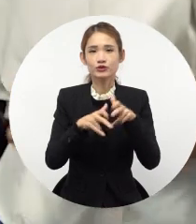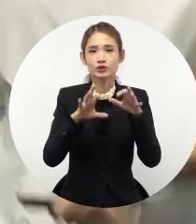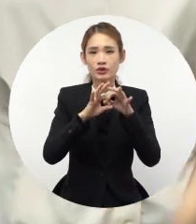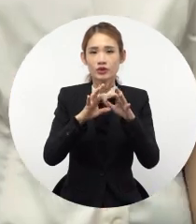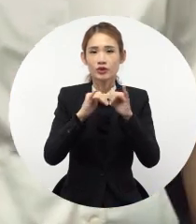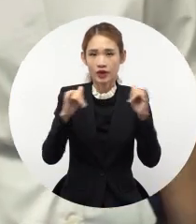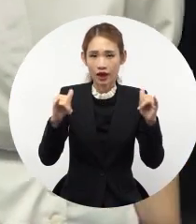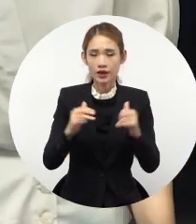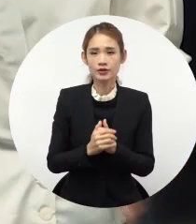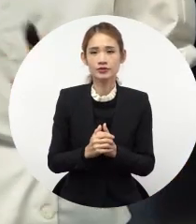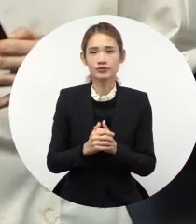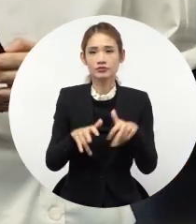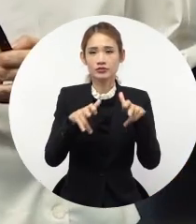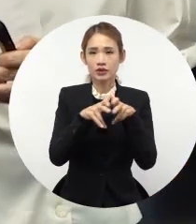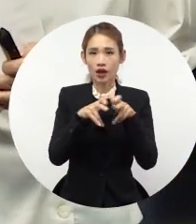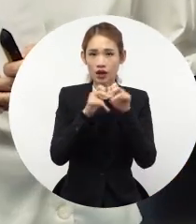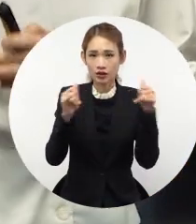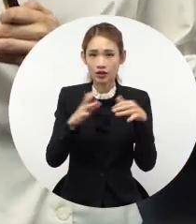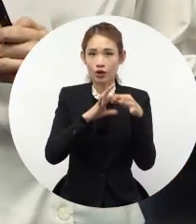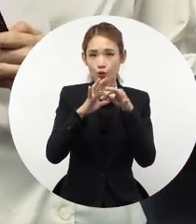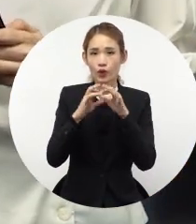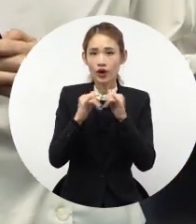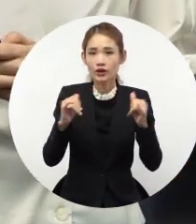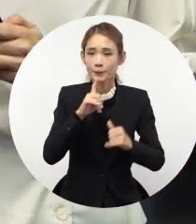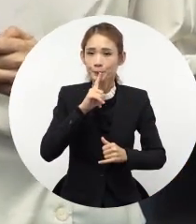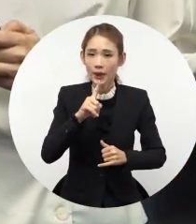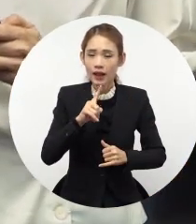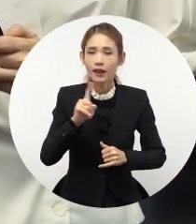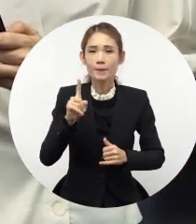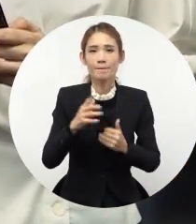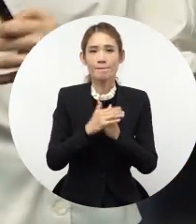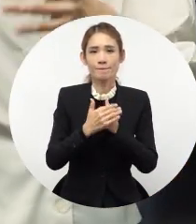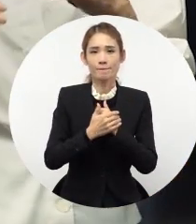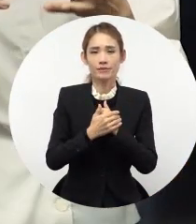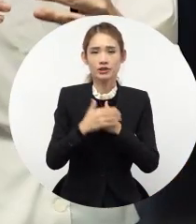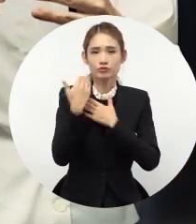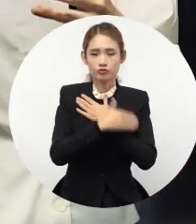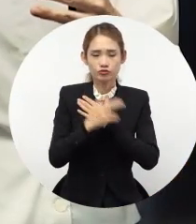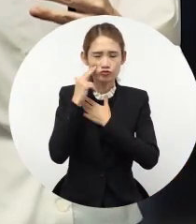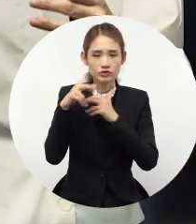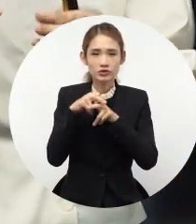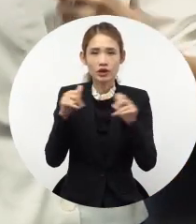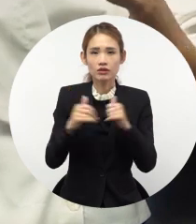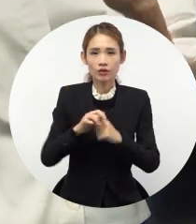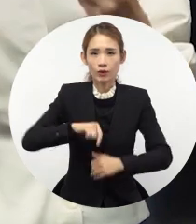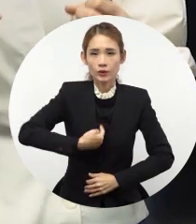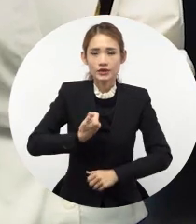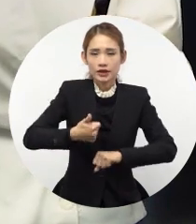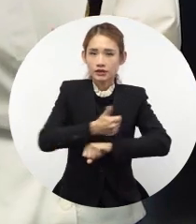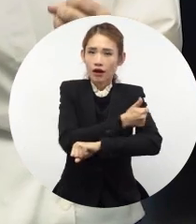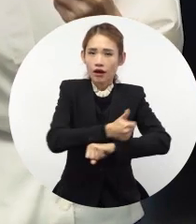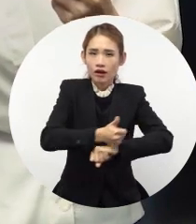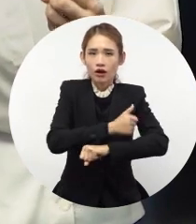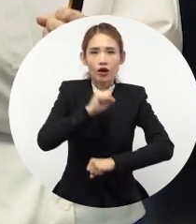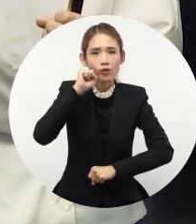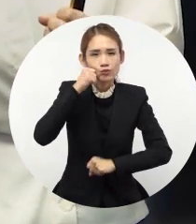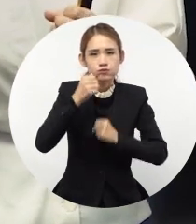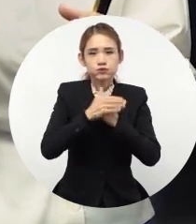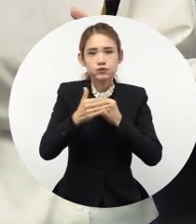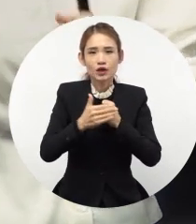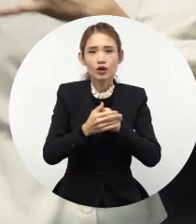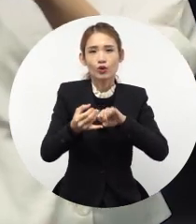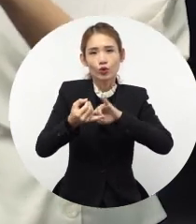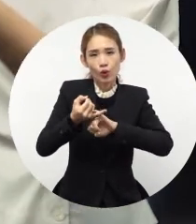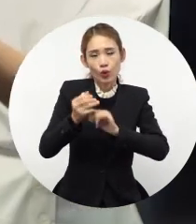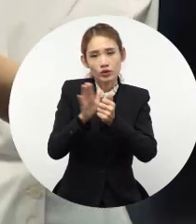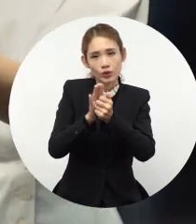번째, 장애인 관련자입니다. 장애인 관련자라 함은 중증장애인 분들은 혼자 다니기가 어려우시기